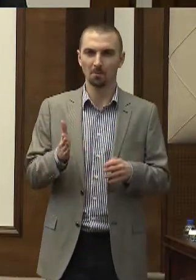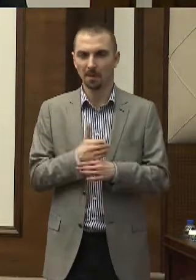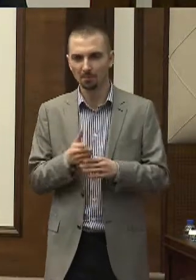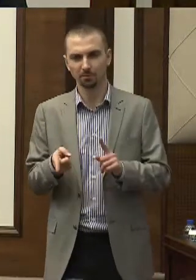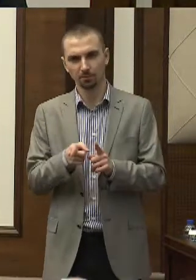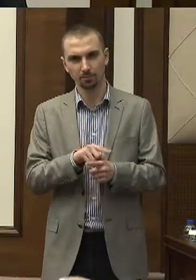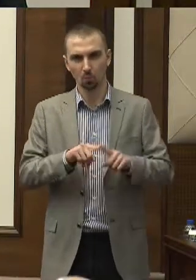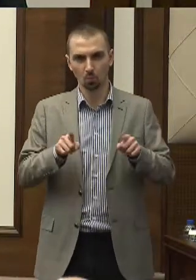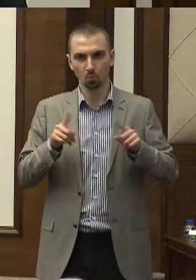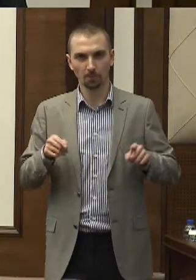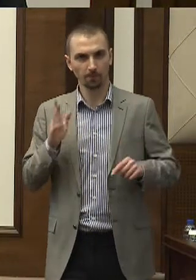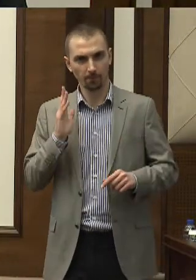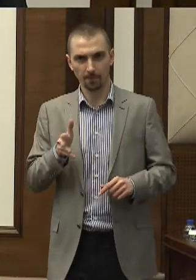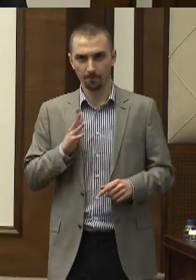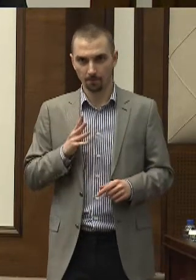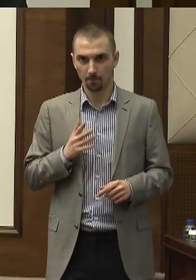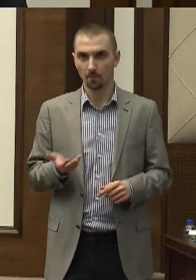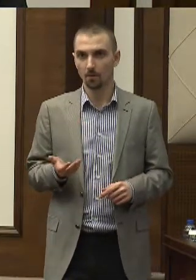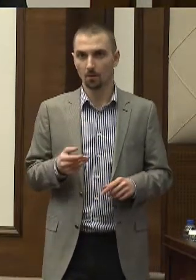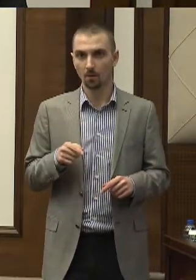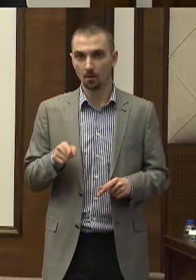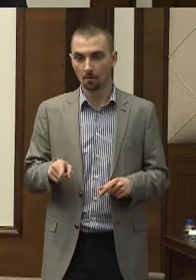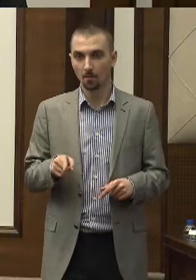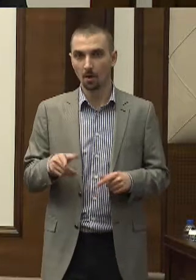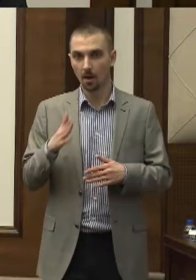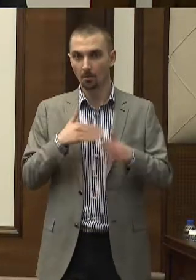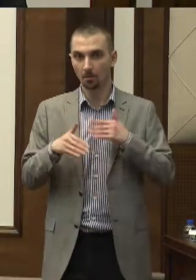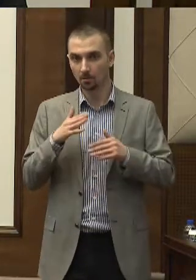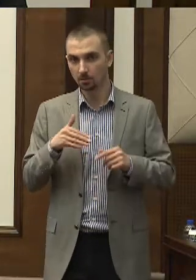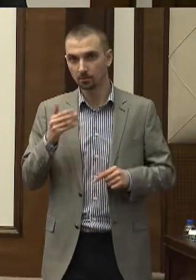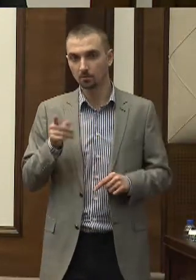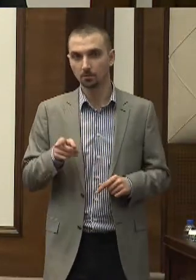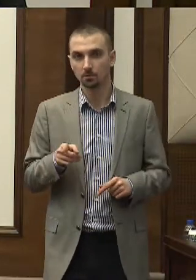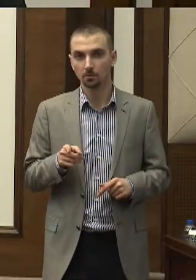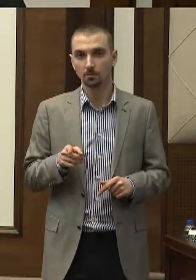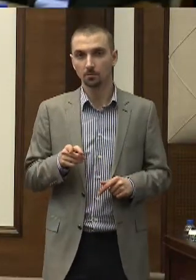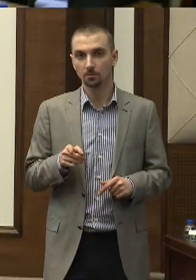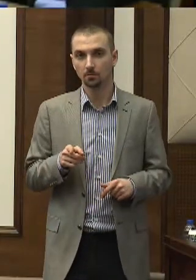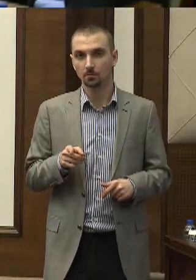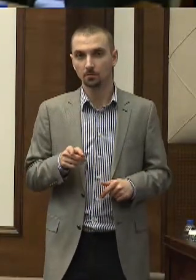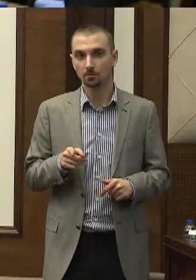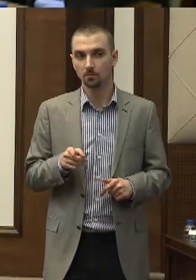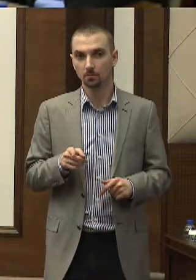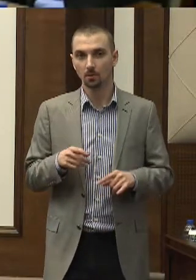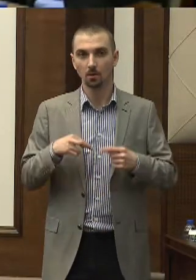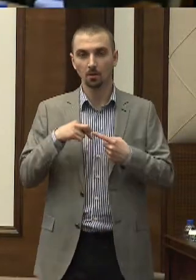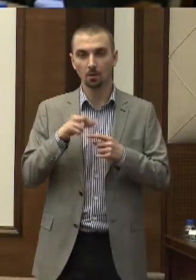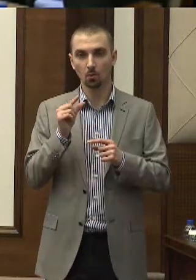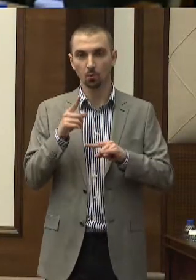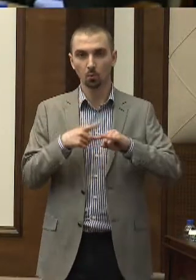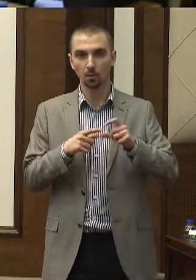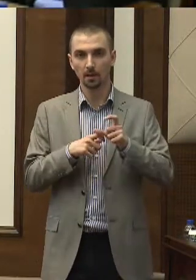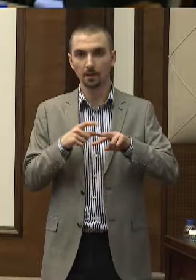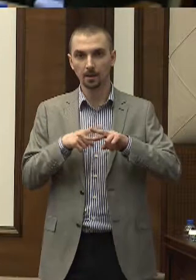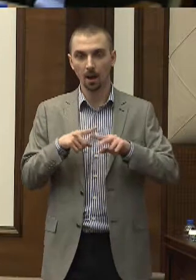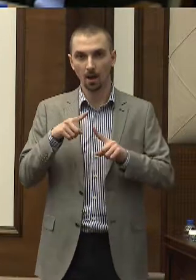açmış. Orada bir oradaki yapılaşma vatandaşımızın dükkanına ruhsat, işletme